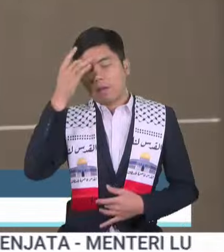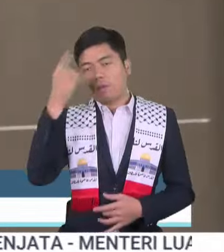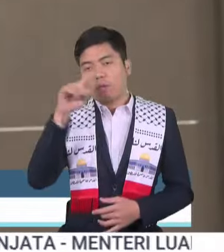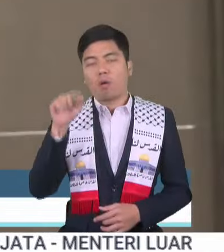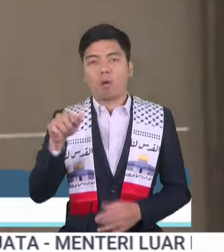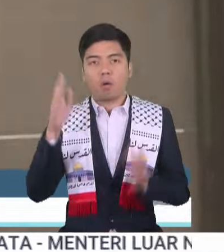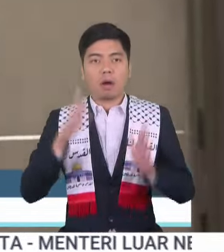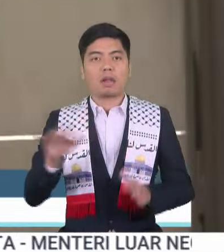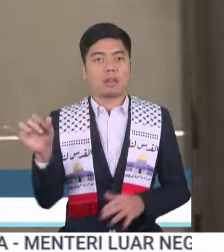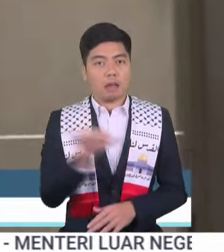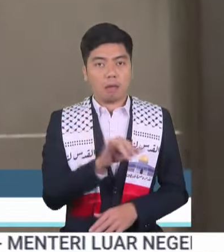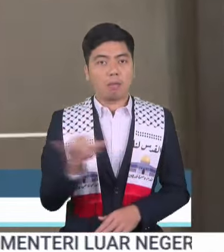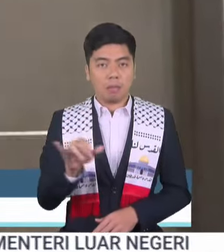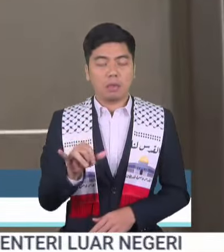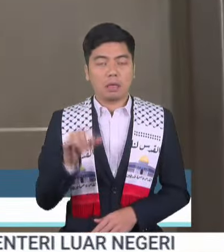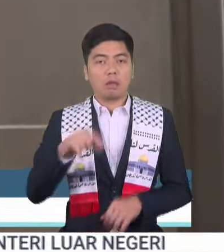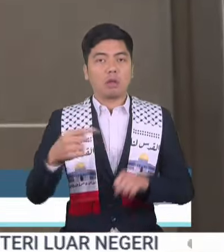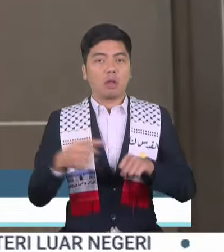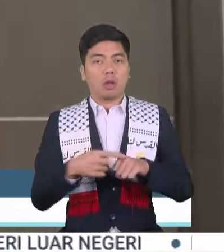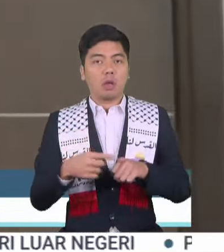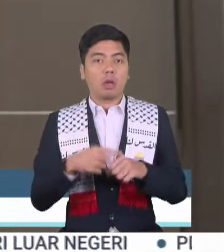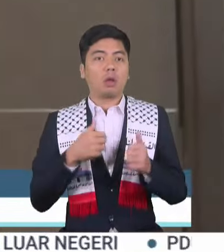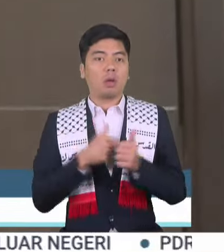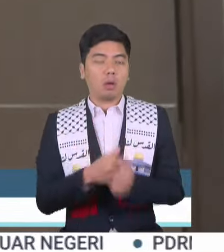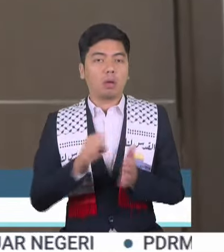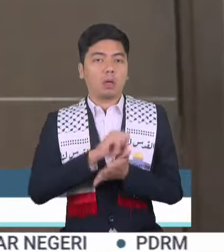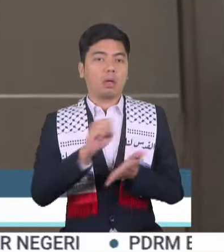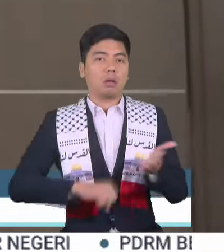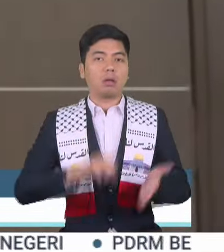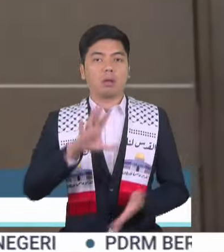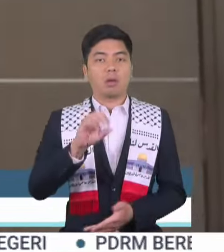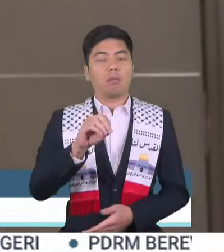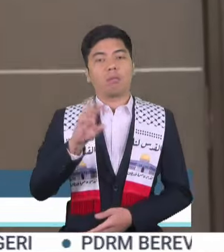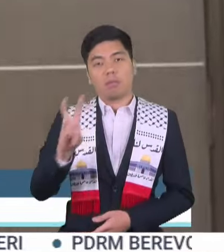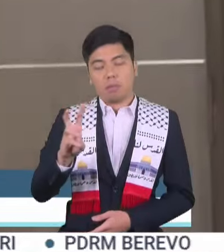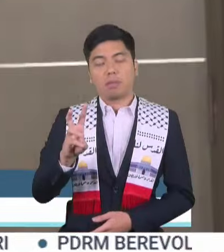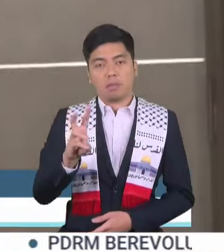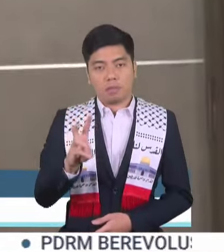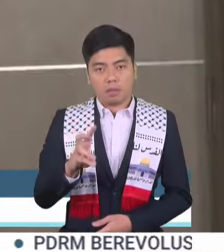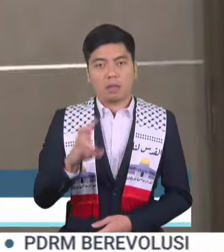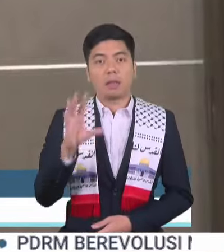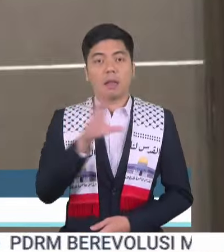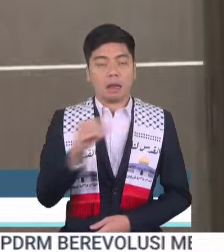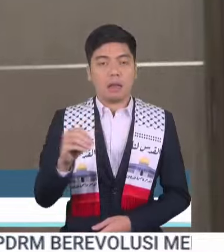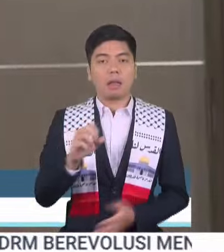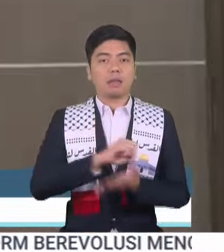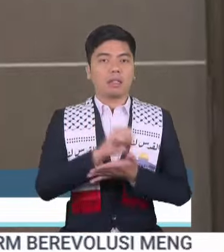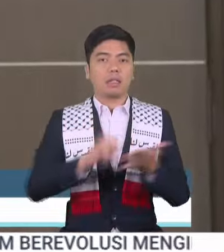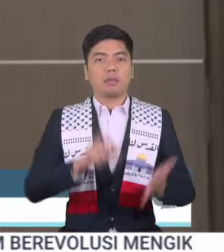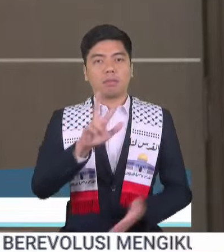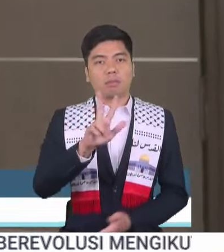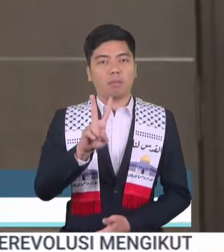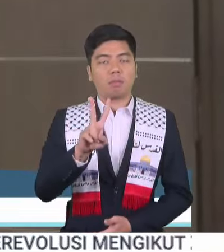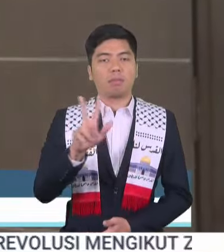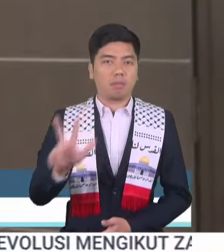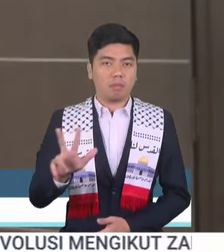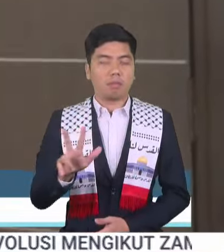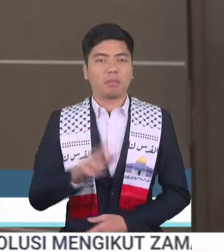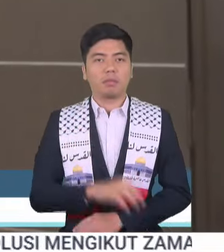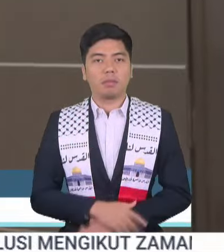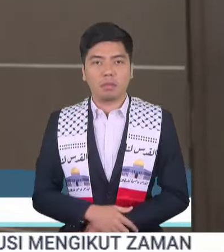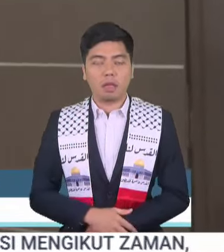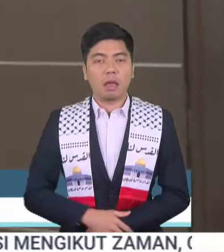sama. Pertuduhan dibuat mengikut Seksyen 506 Kanun Keseksaan serta Seksyen 323 Kanun